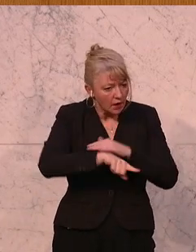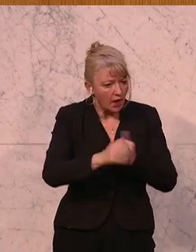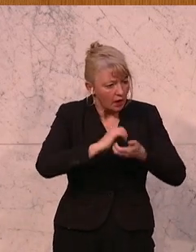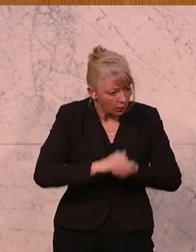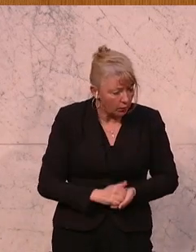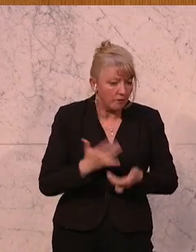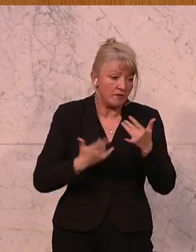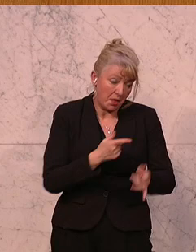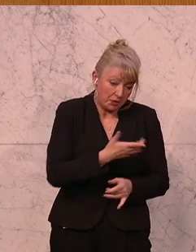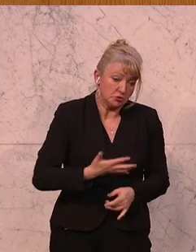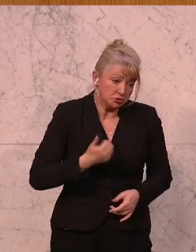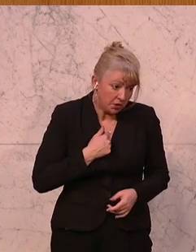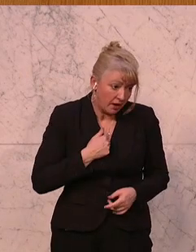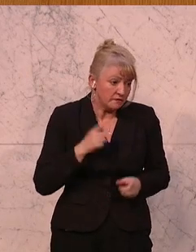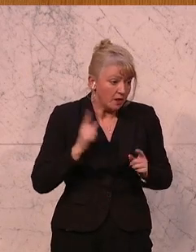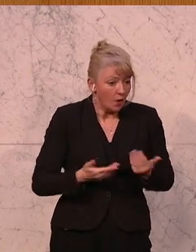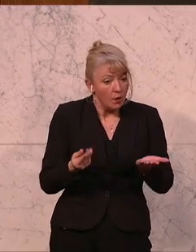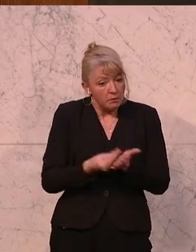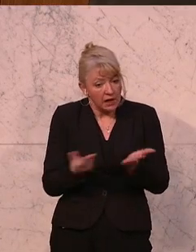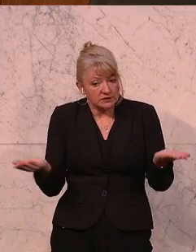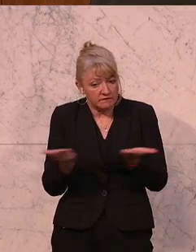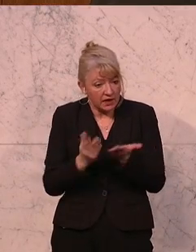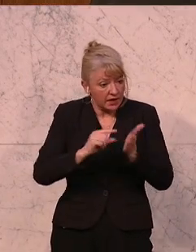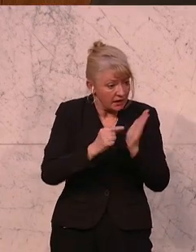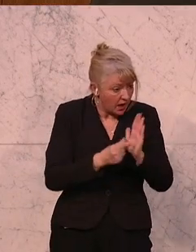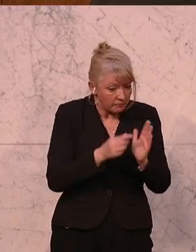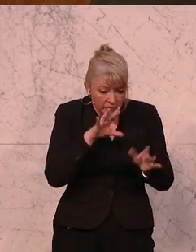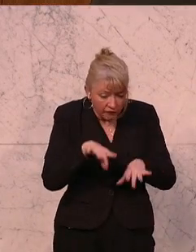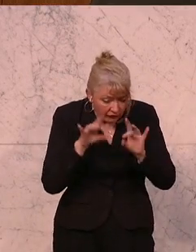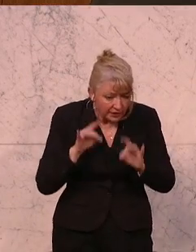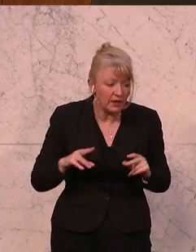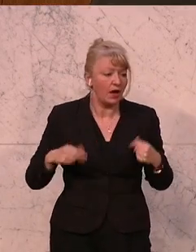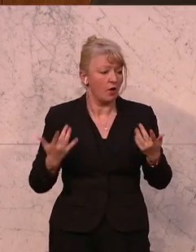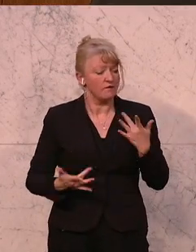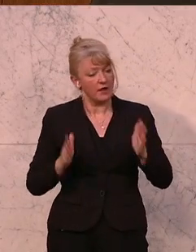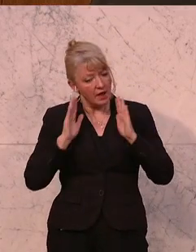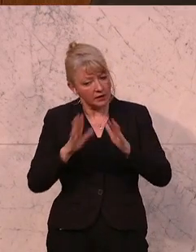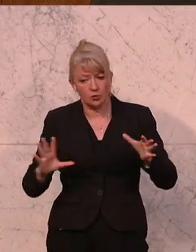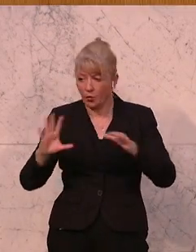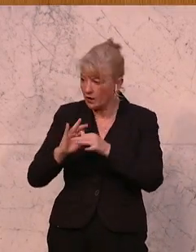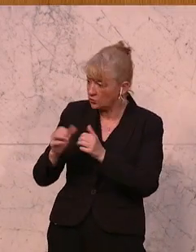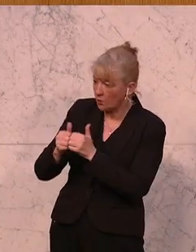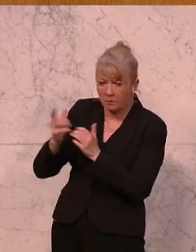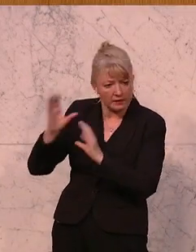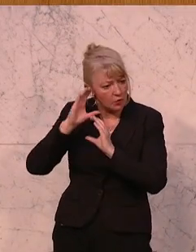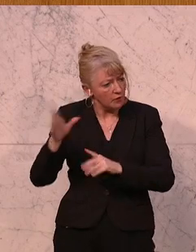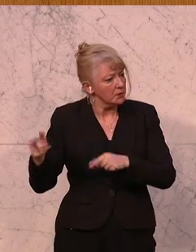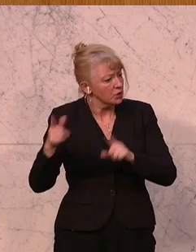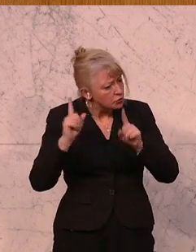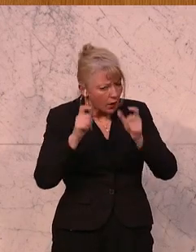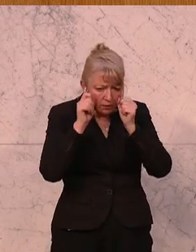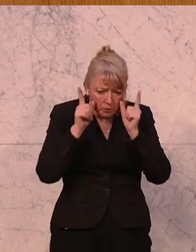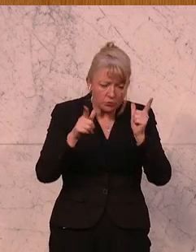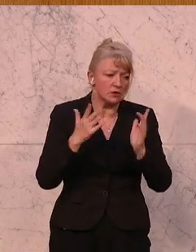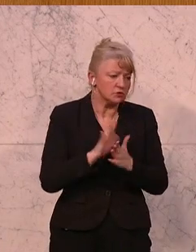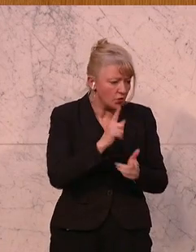in der Lage, sozusagen auch diese Preisvergleichs-App dann irgendwie aufzuspüren und vielleicht auch in Richtung Koalitionspartner, dass die einmal munter werden und dafür